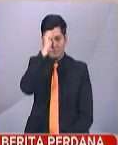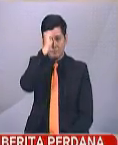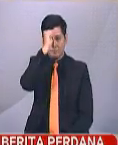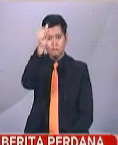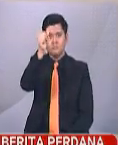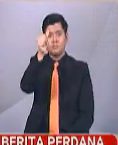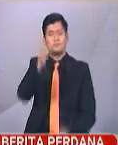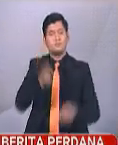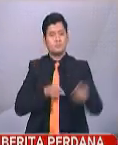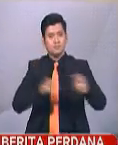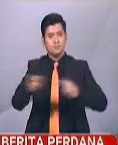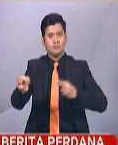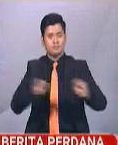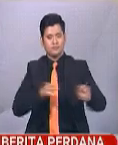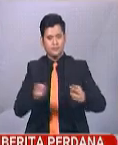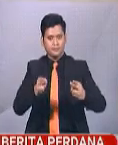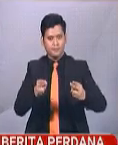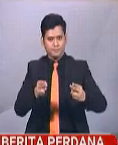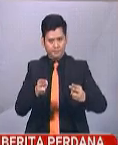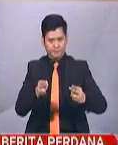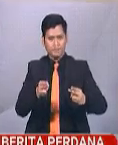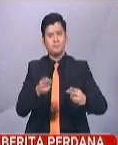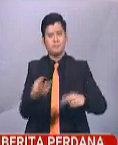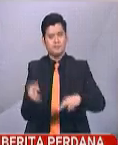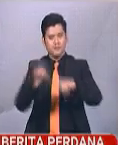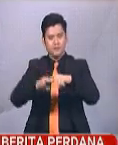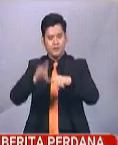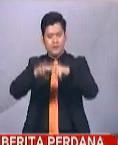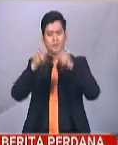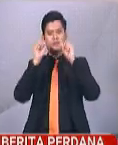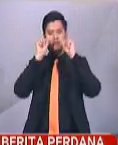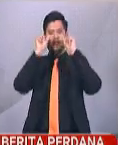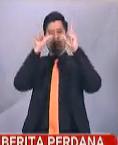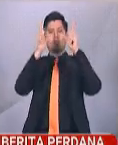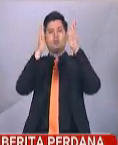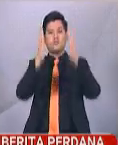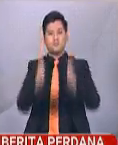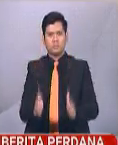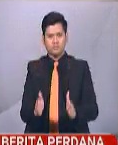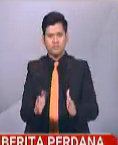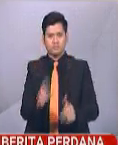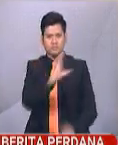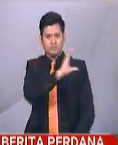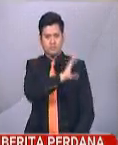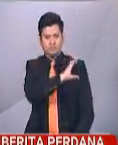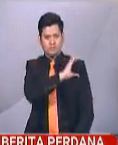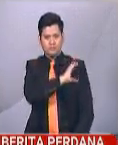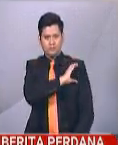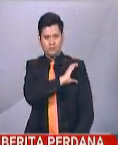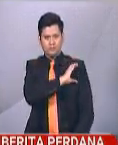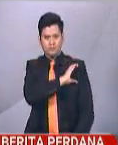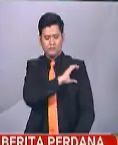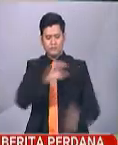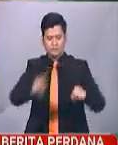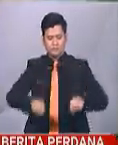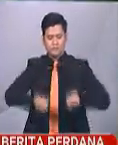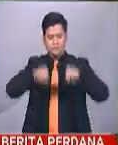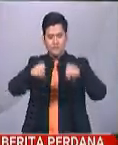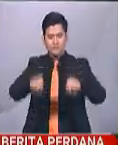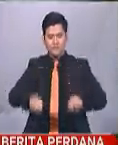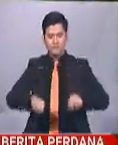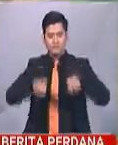Dalam usaha meningkatkan kesedaran orang ramai, seorang anggota polis yang menjalankan rondaan menaiki seekor kuda yang